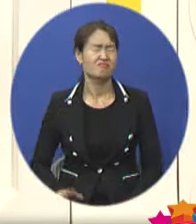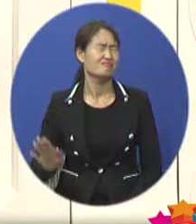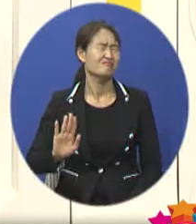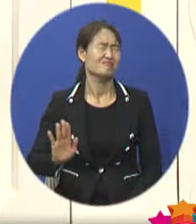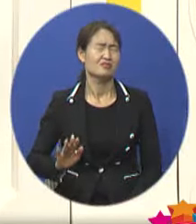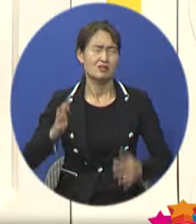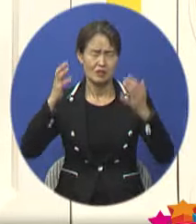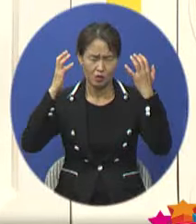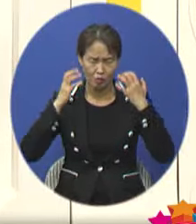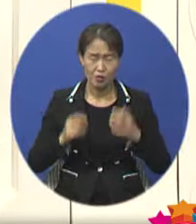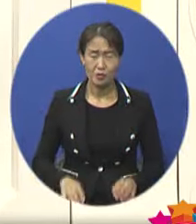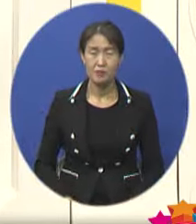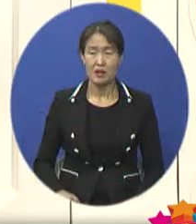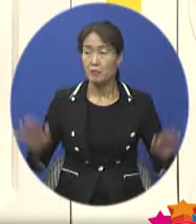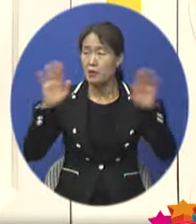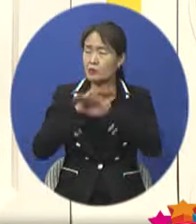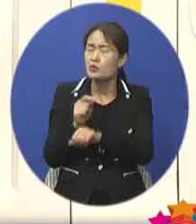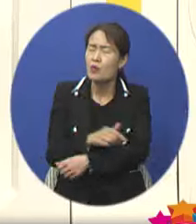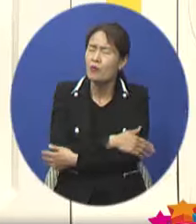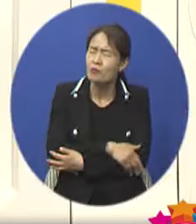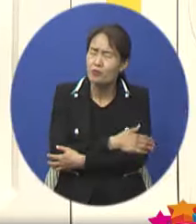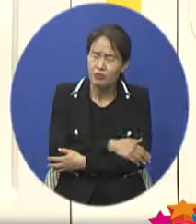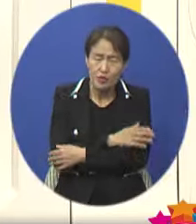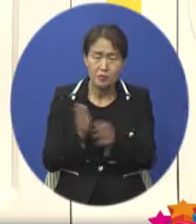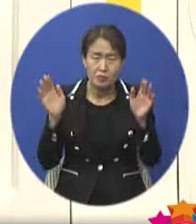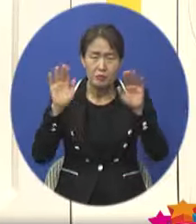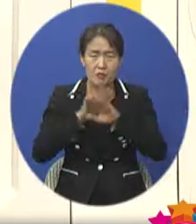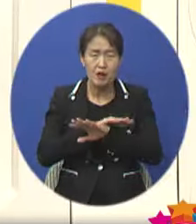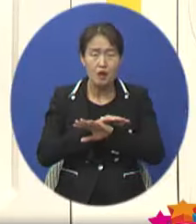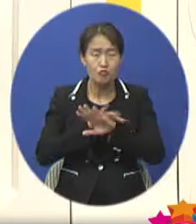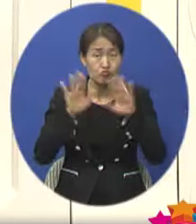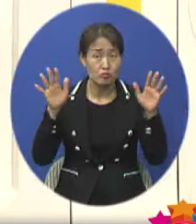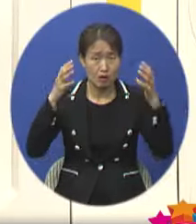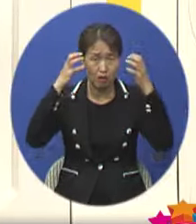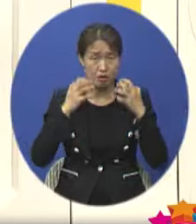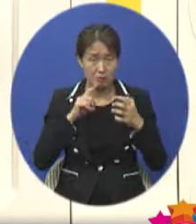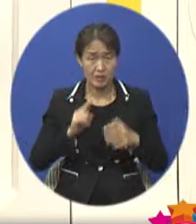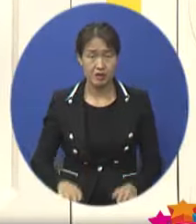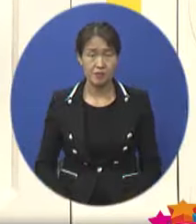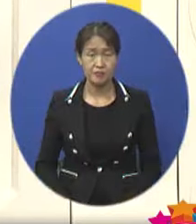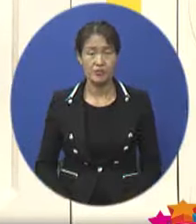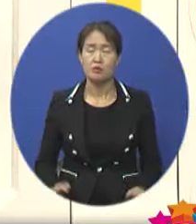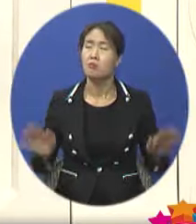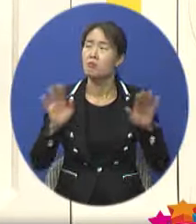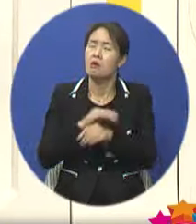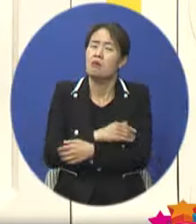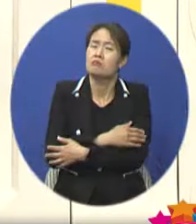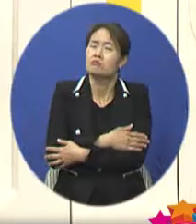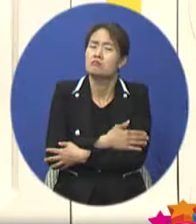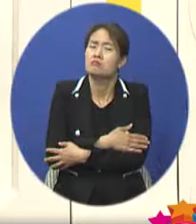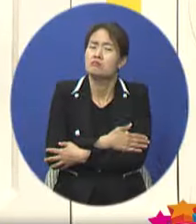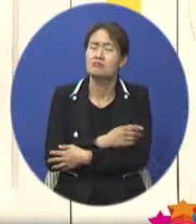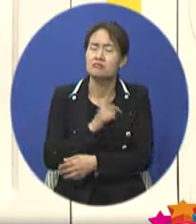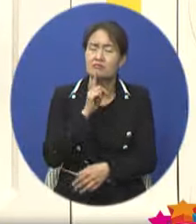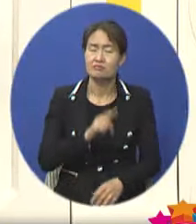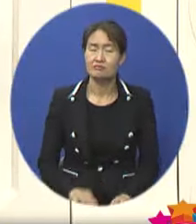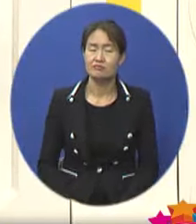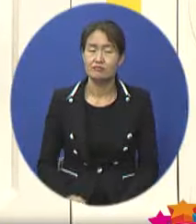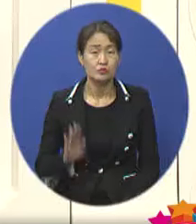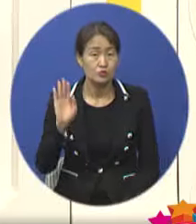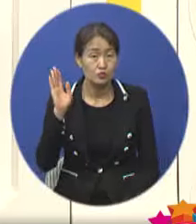더워요. 밤에는 조금 쌀쌀하고 낮에는 네. 덥고. 아. 어 서울은 밤에가 좀 춥더라고요. 예. 그렇죠. 예. 네. 요즘에